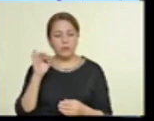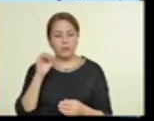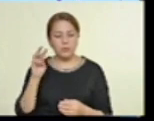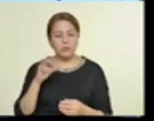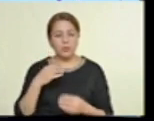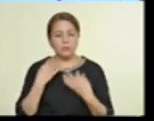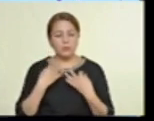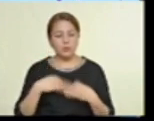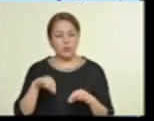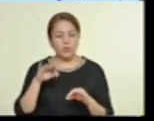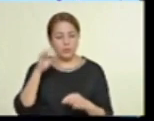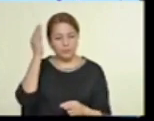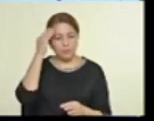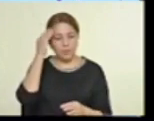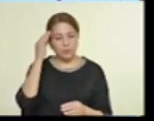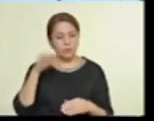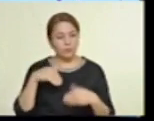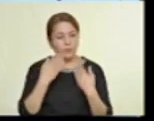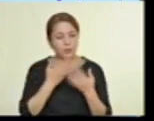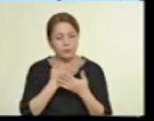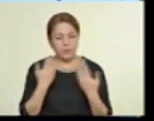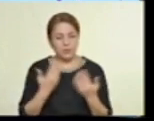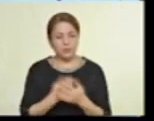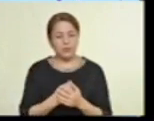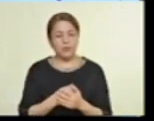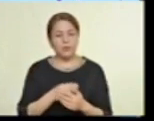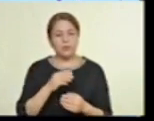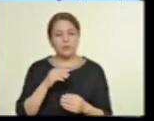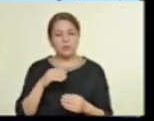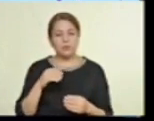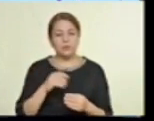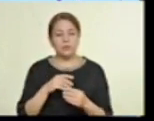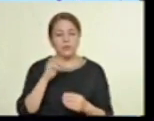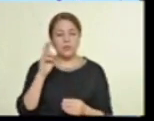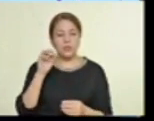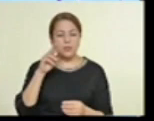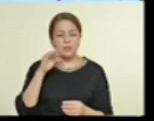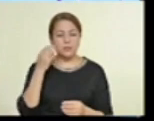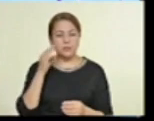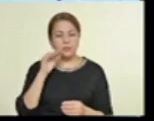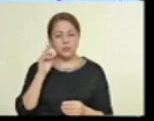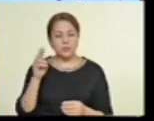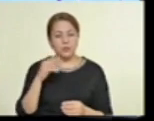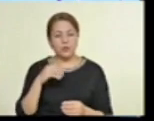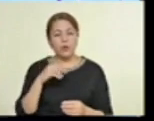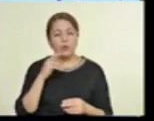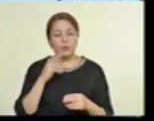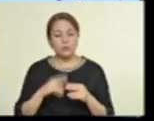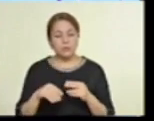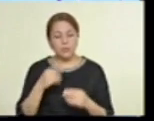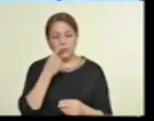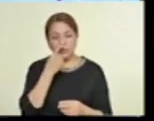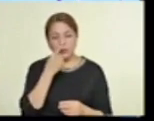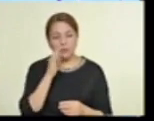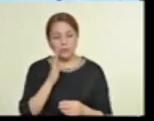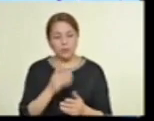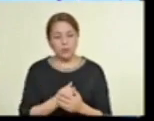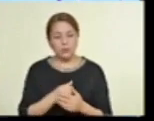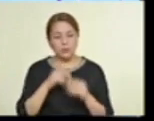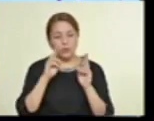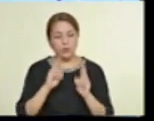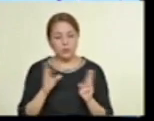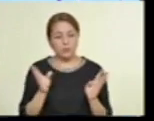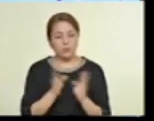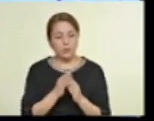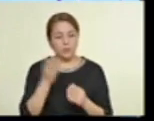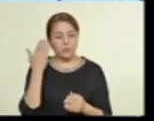mustaqil ma'no anglatmaydi. Kelishi qo'shimchalariga yaqin turadi deyilgan qoida bilan